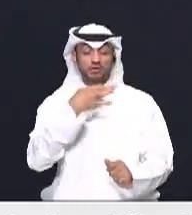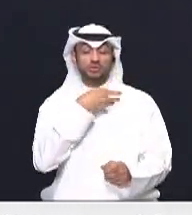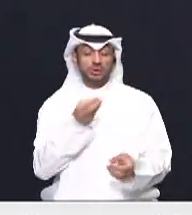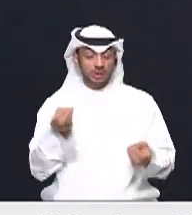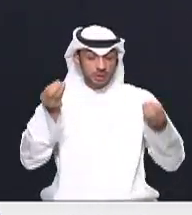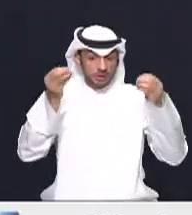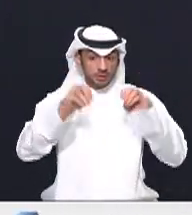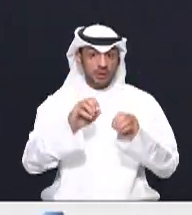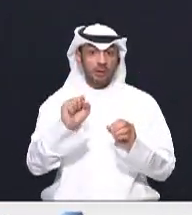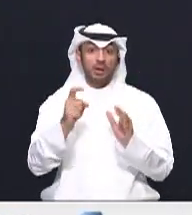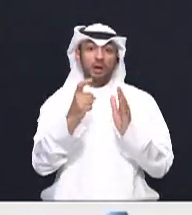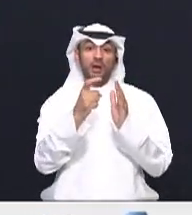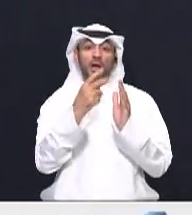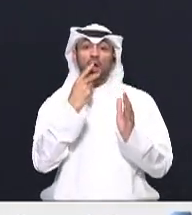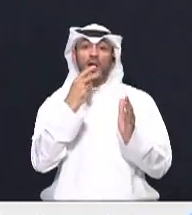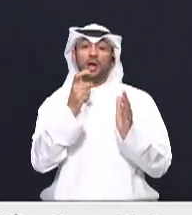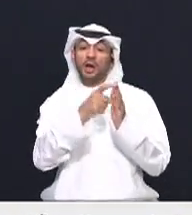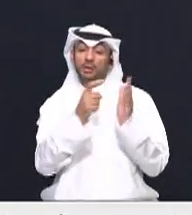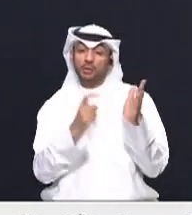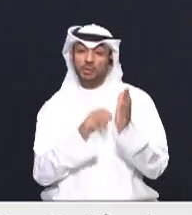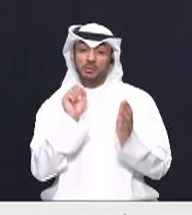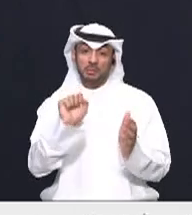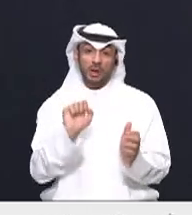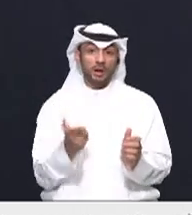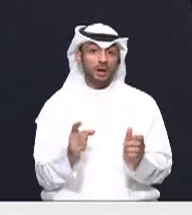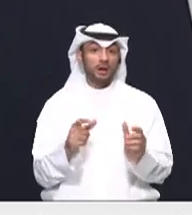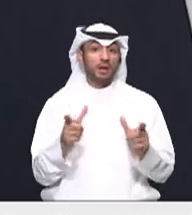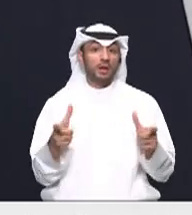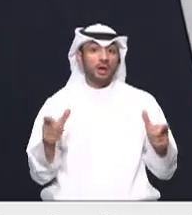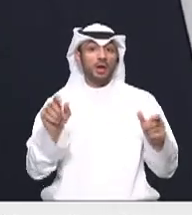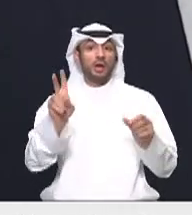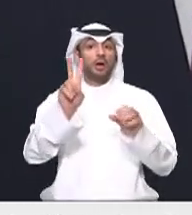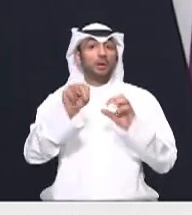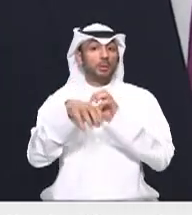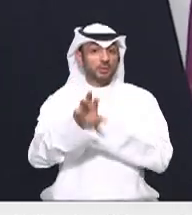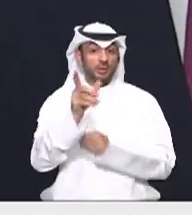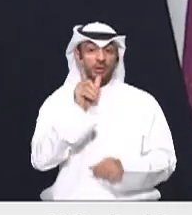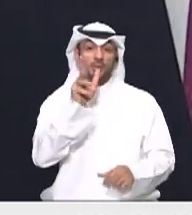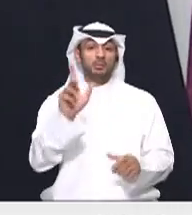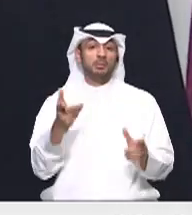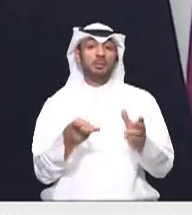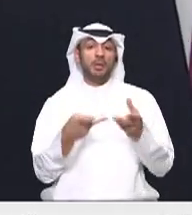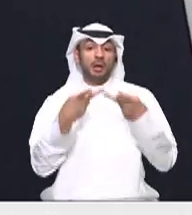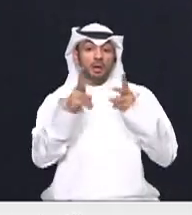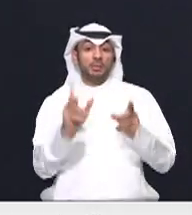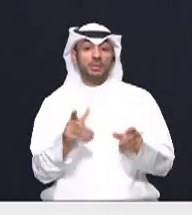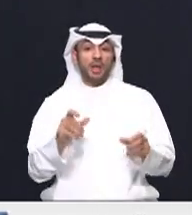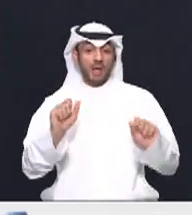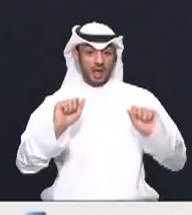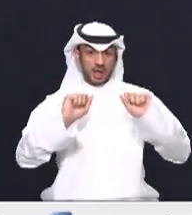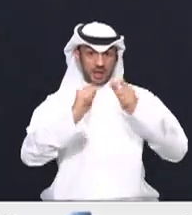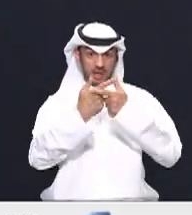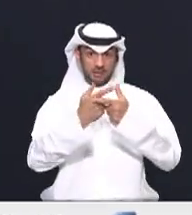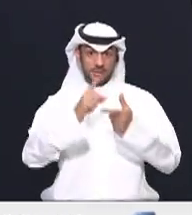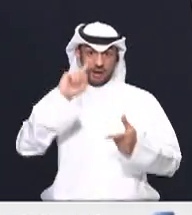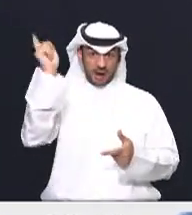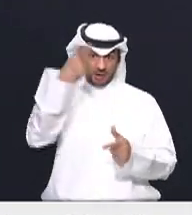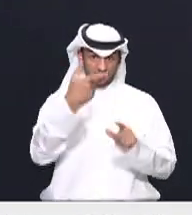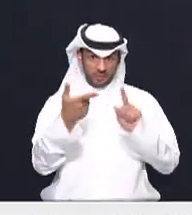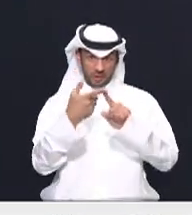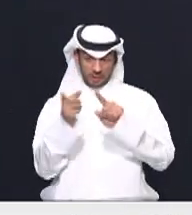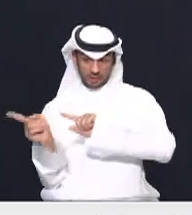المنظومة التي يعني بدأ العمل بها من الحرب العالمية الثانية. هذا فيما يخص